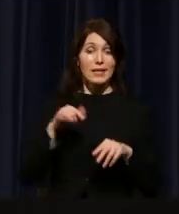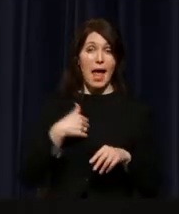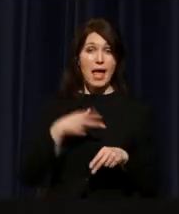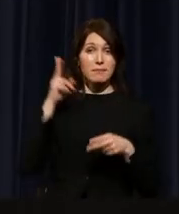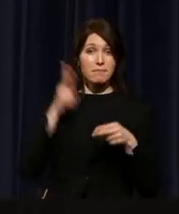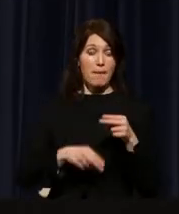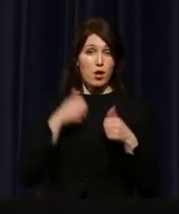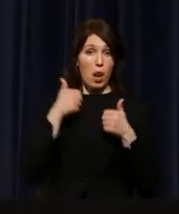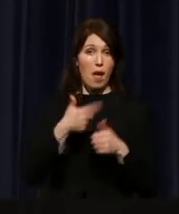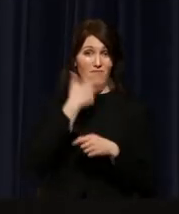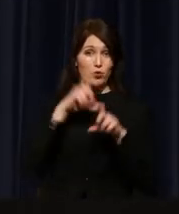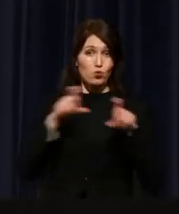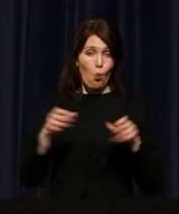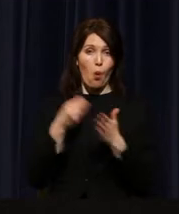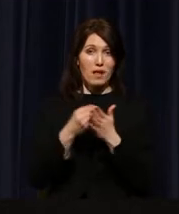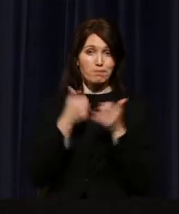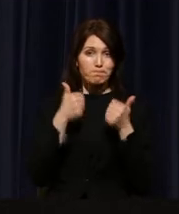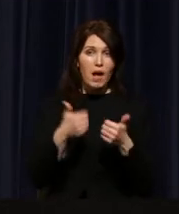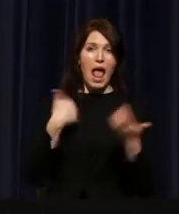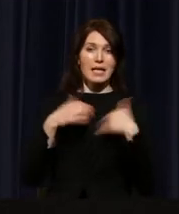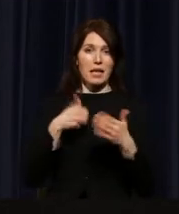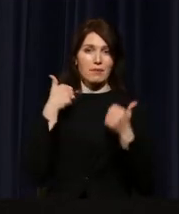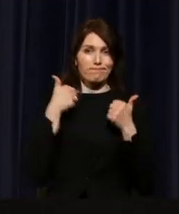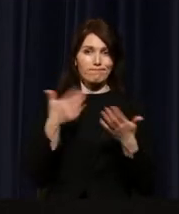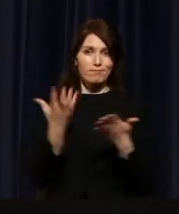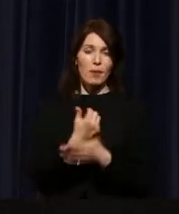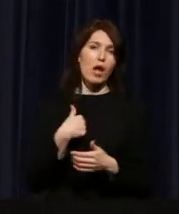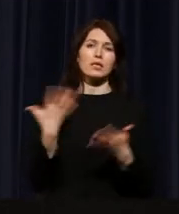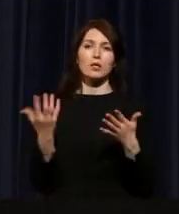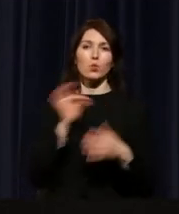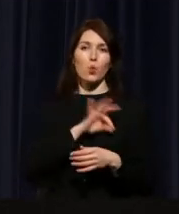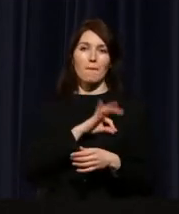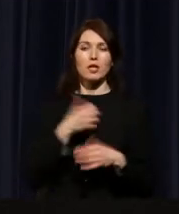pabeidzu vidusskolu un labi nokārtoju eksāmenus, es nopelnīju